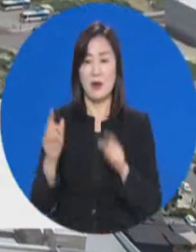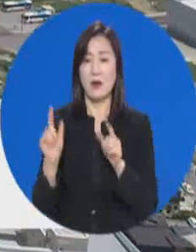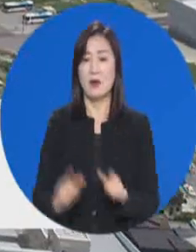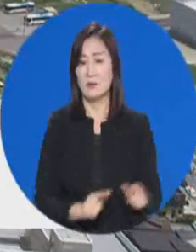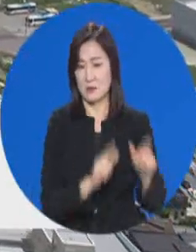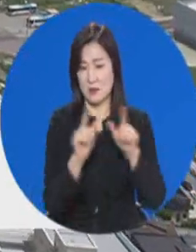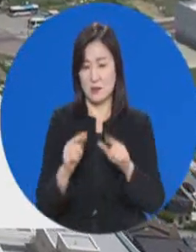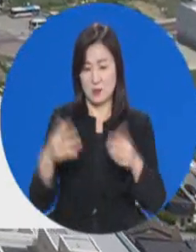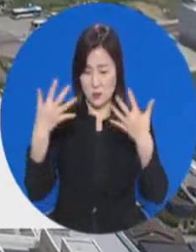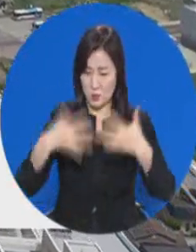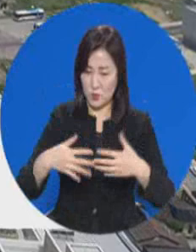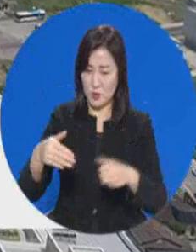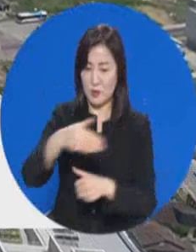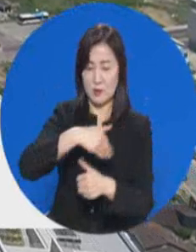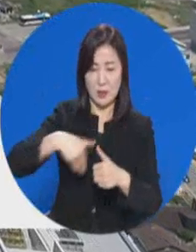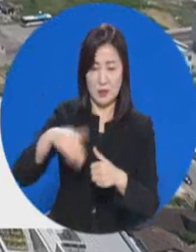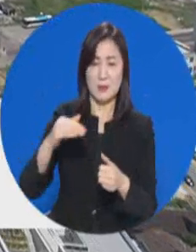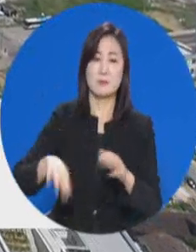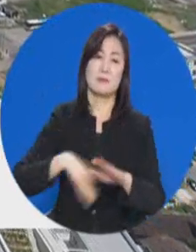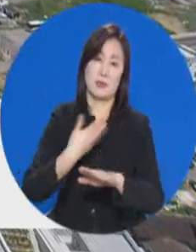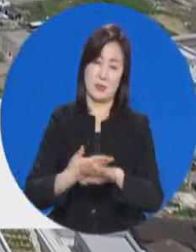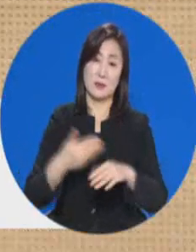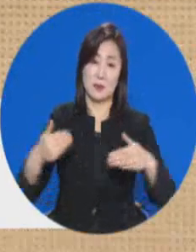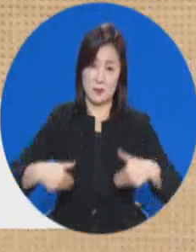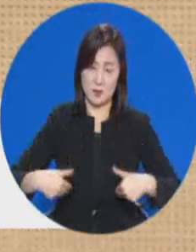인구 유입의 전환점이 될지 지켜봐야 하는 상황.